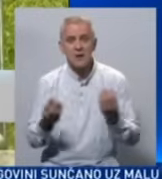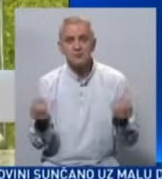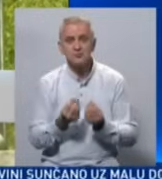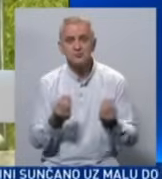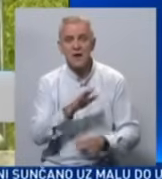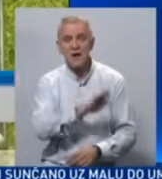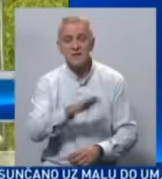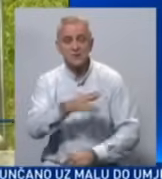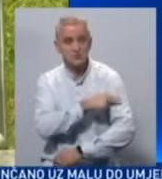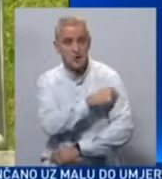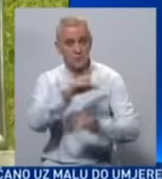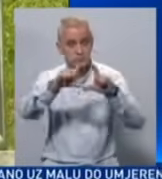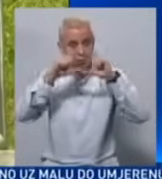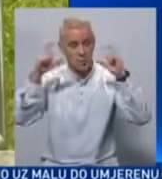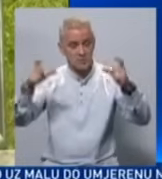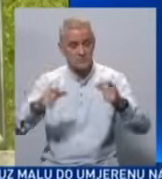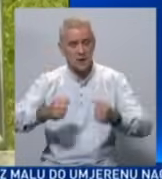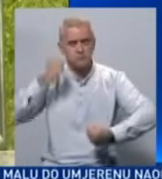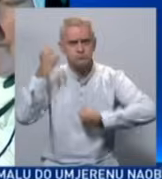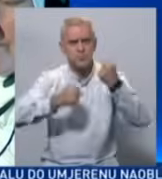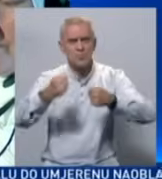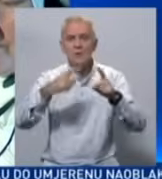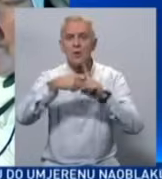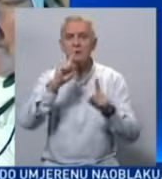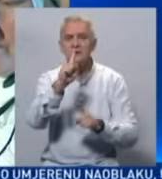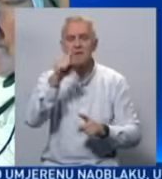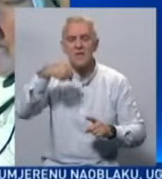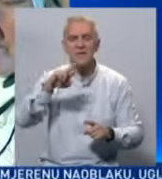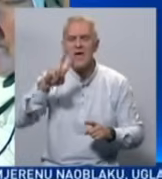dječja bolnica bombardirana u Kijevu i